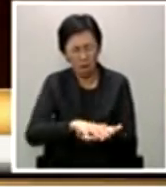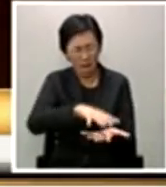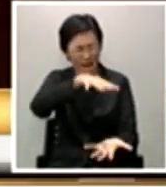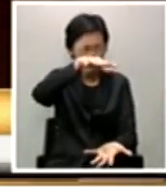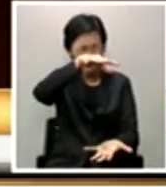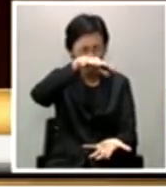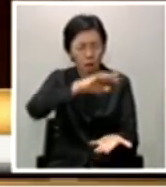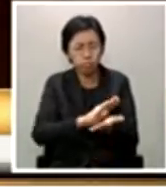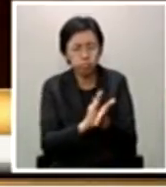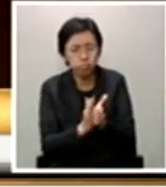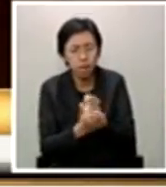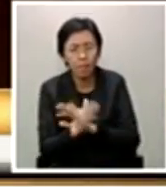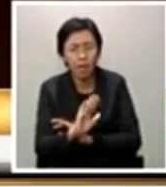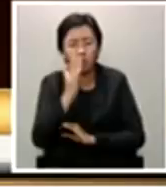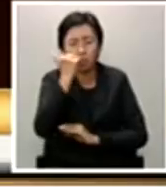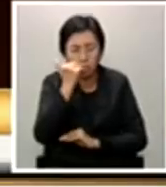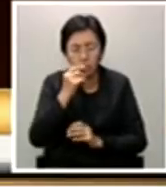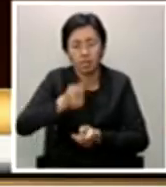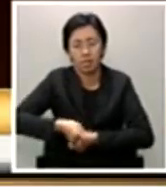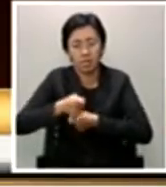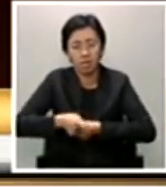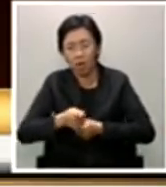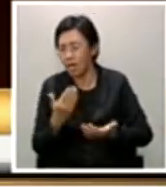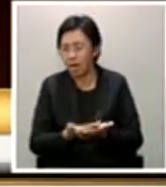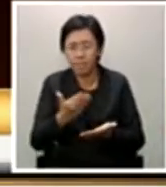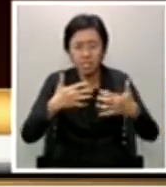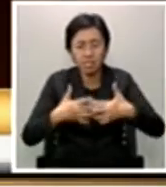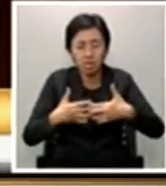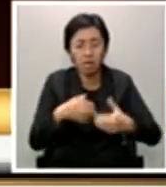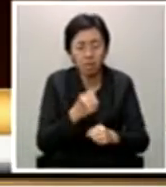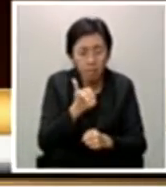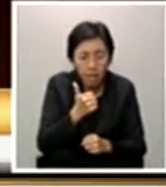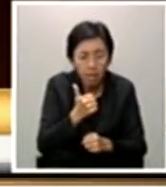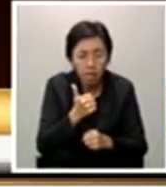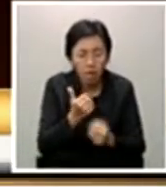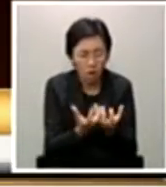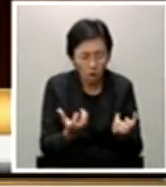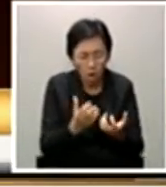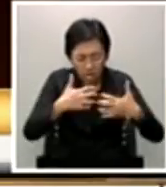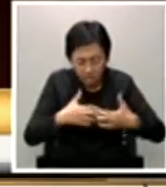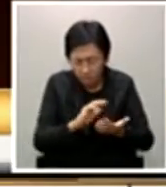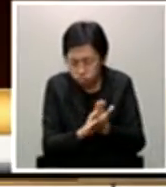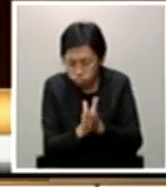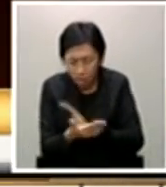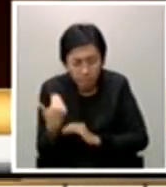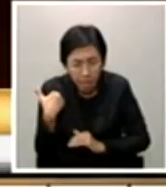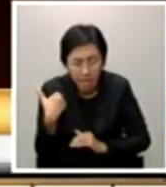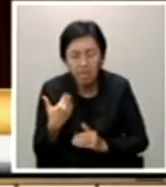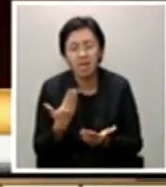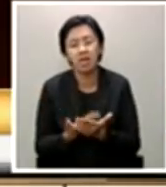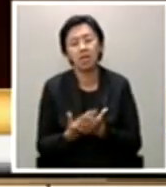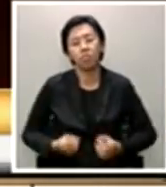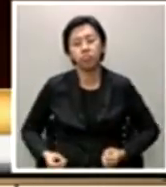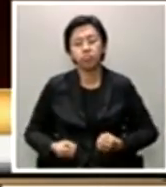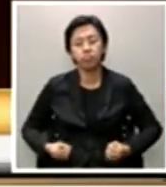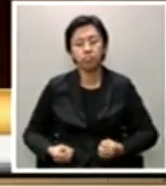าท่านไปดูเกษตรกรดิจะไปหาซื้อเครื่องจักรได้ไหมในการแปรรูปไม่มีปัญญาเงินไม่มีฉะ